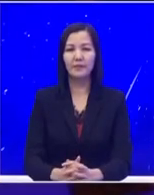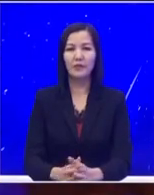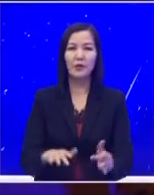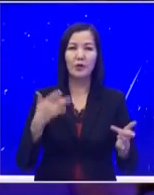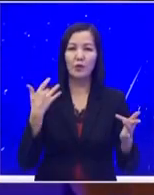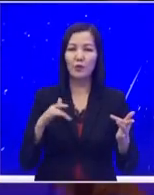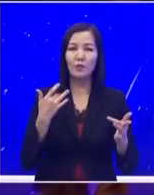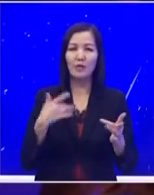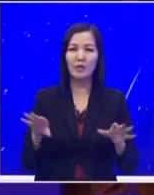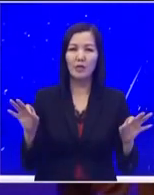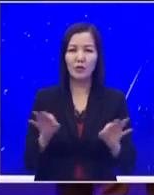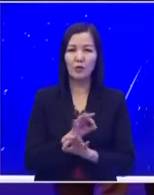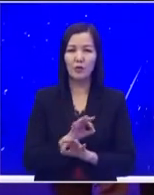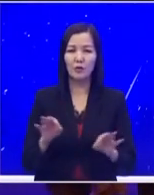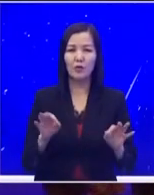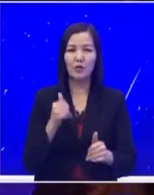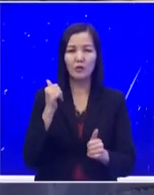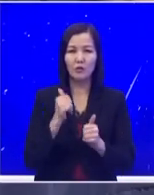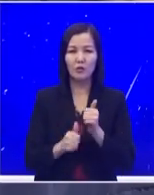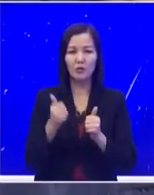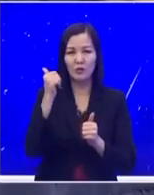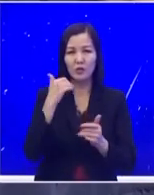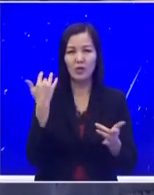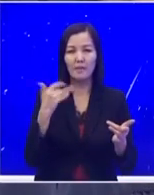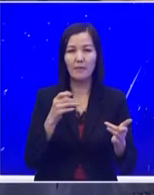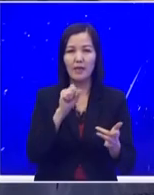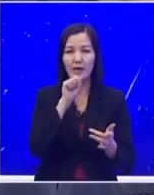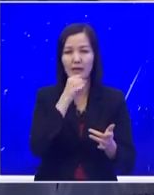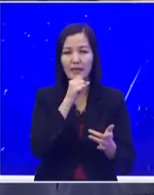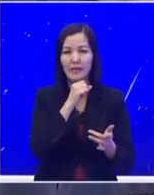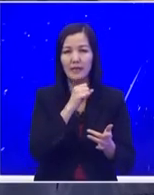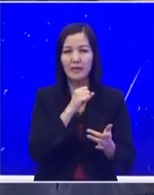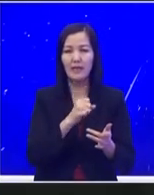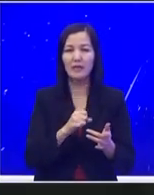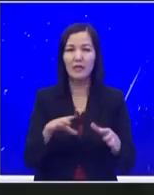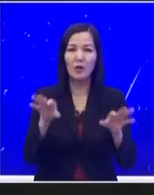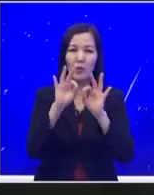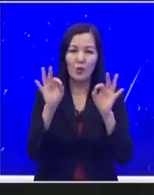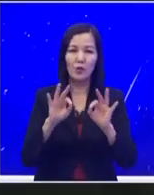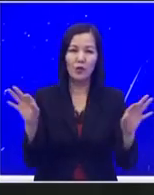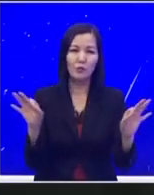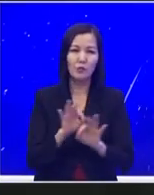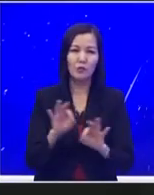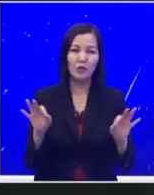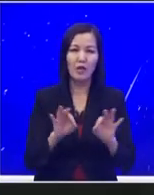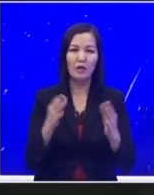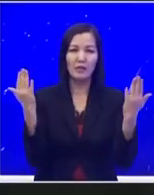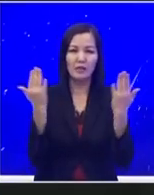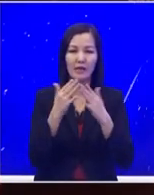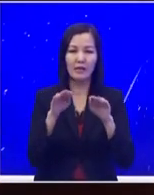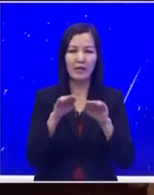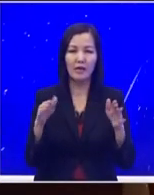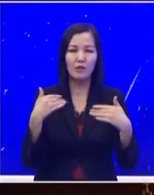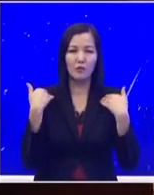Күмбірлігін домбыра күңіренген ақын көне заманның күйі қозғалды. Ел ішіндегі дүрмектің бояуы музыкалық бейнеде берілді. Жамбыл